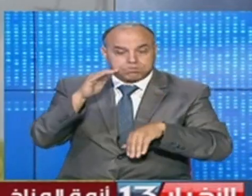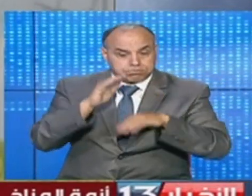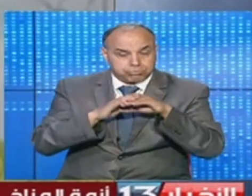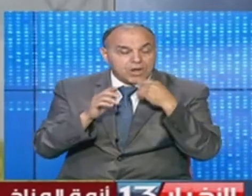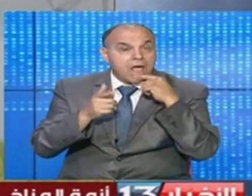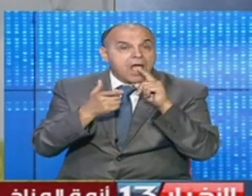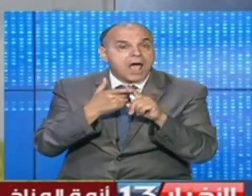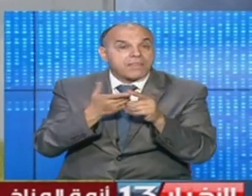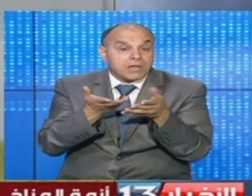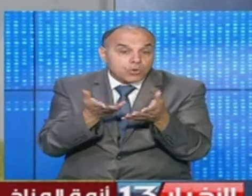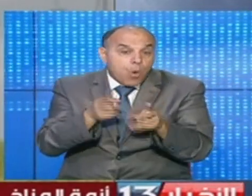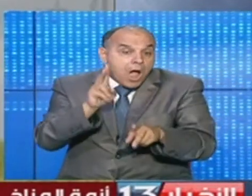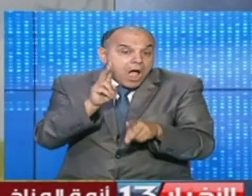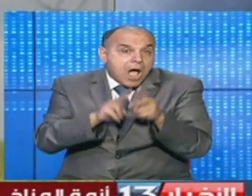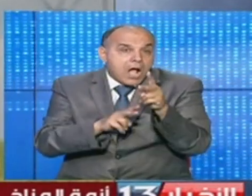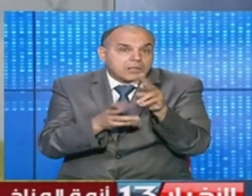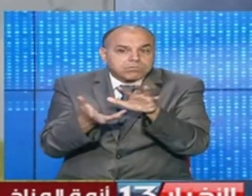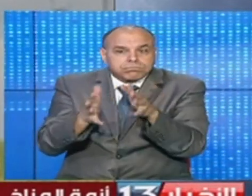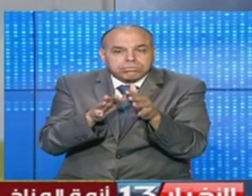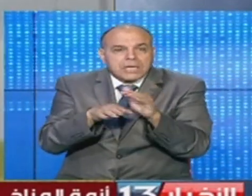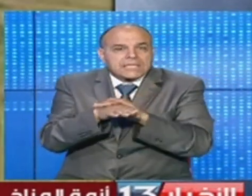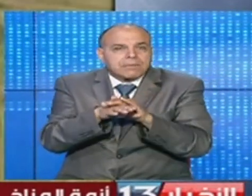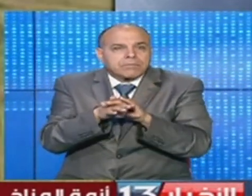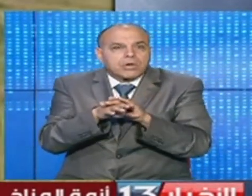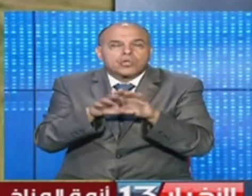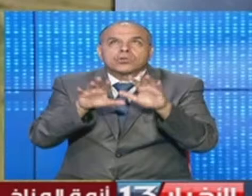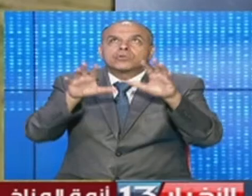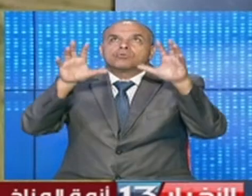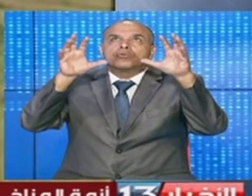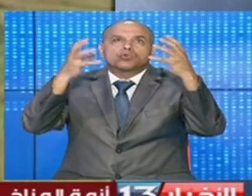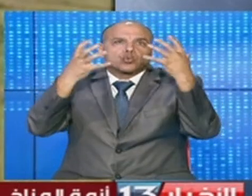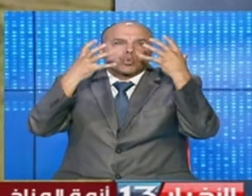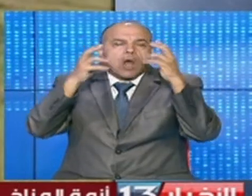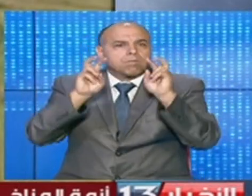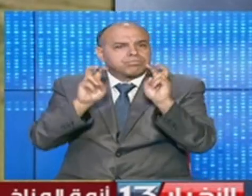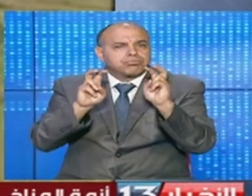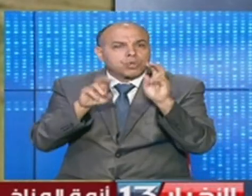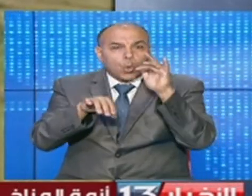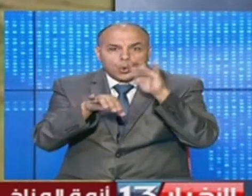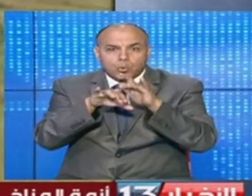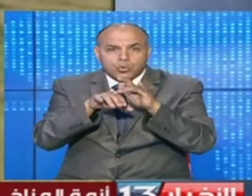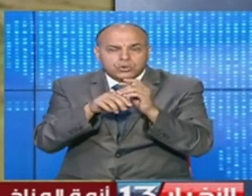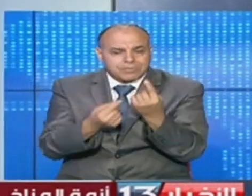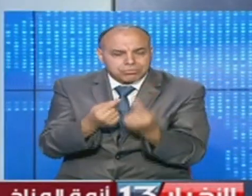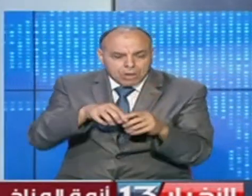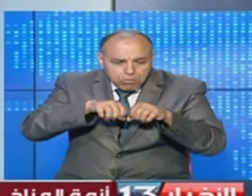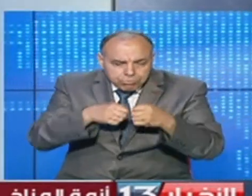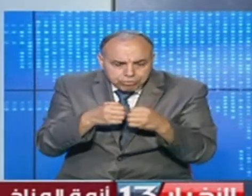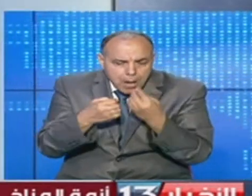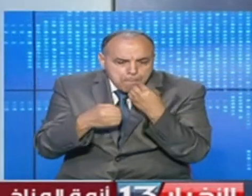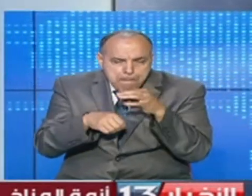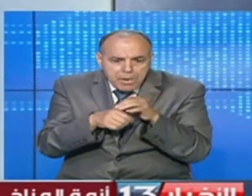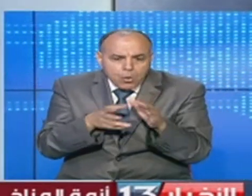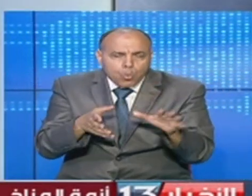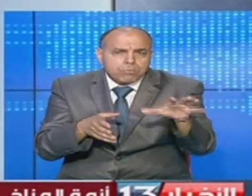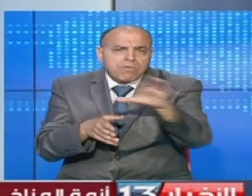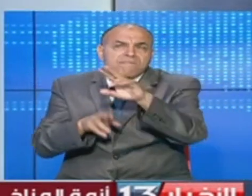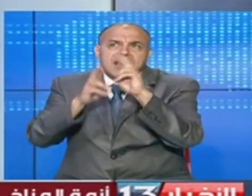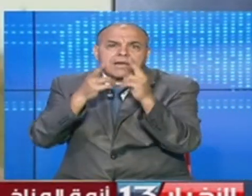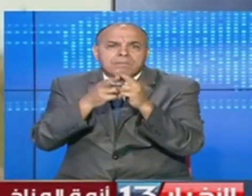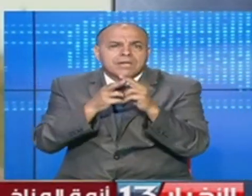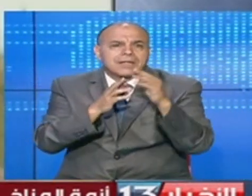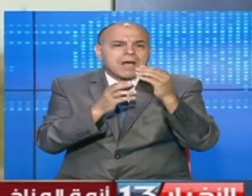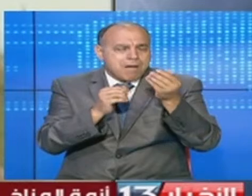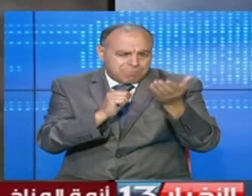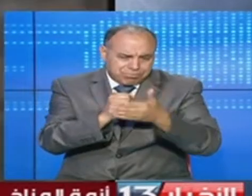التي باتت اكثر تواترا بسبب الاحتباس الحراري ستضرب انتاج الطرح في الكثير من المناطق ومع تراجع